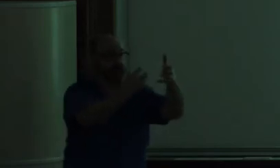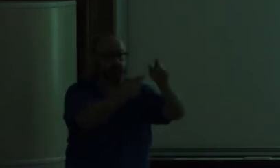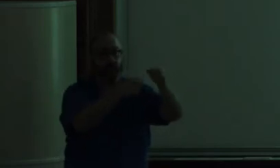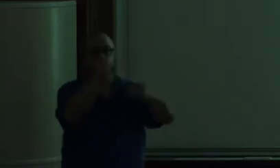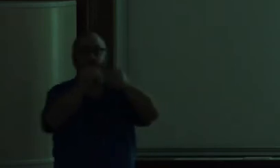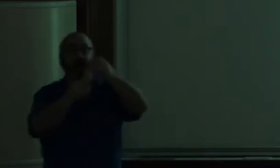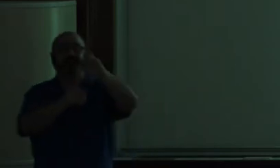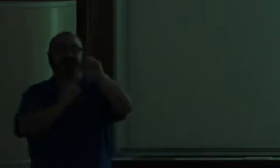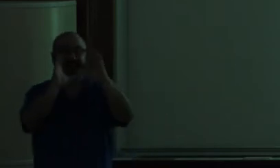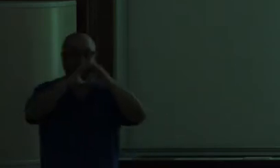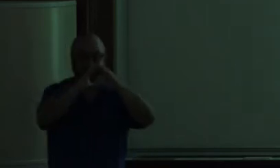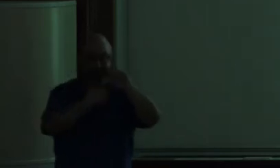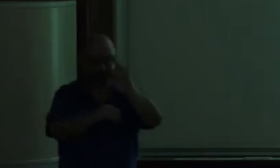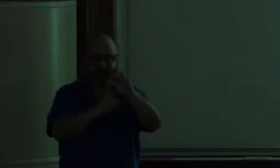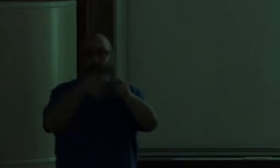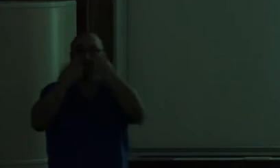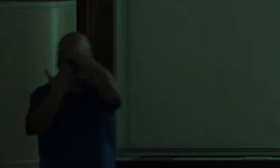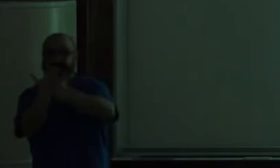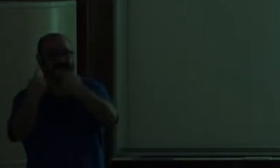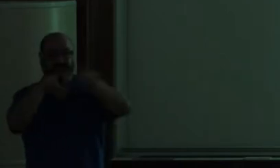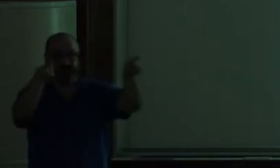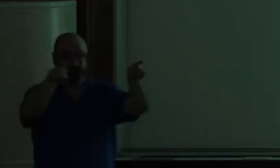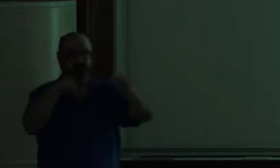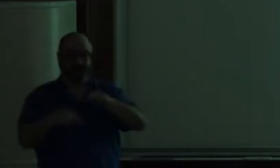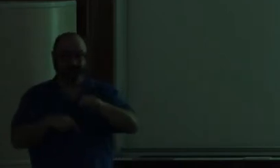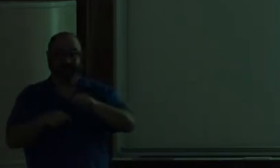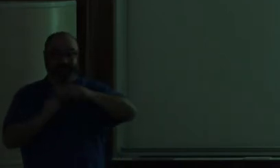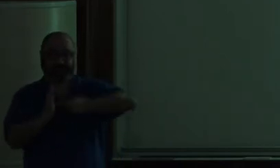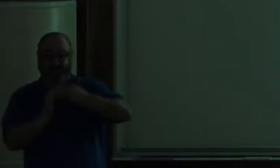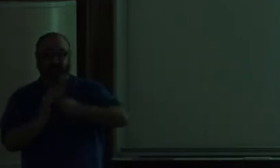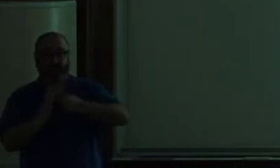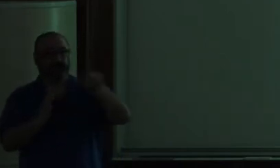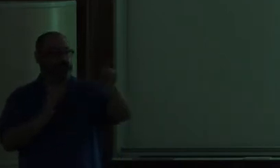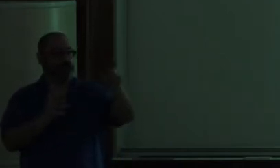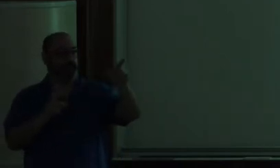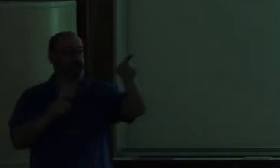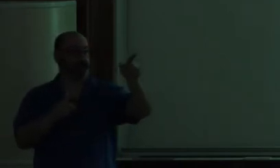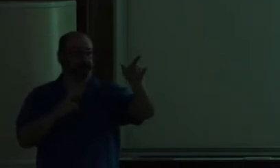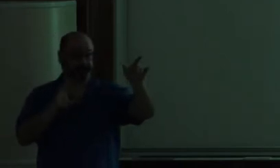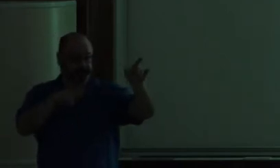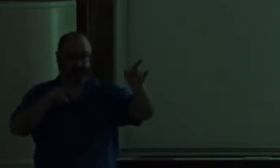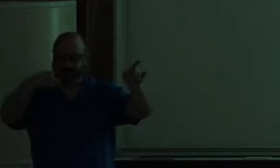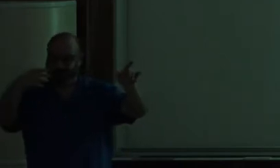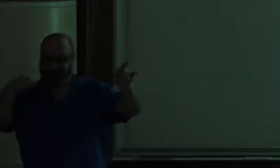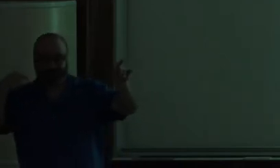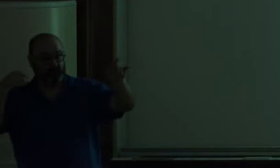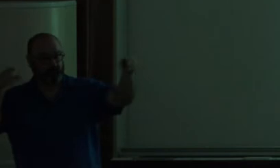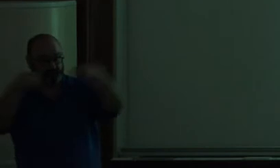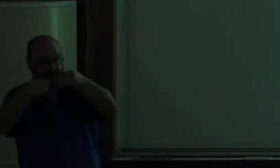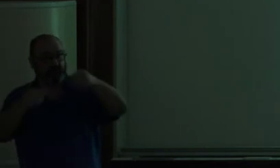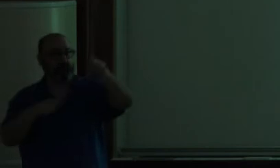même manière qu'un set qui ne se comporte pas du tout de la même manière qu'une liste. Donc pour prendre le prochain élément d'indico, c'est pas le même mécanisme que pour prendre le prochain élément d'une